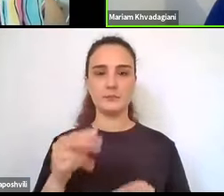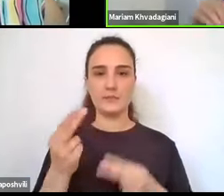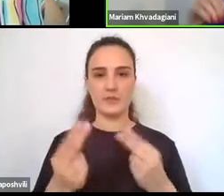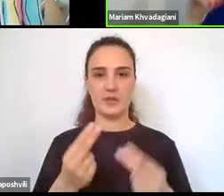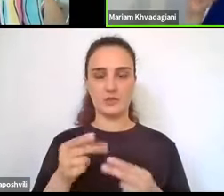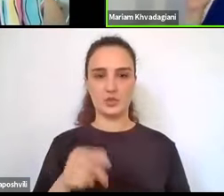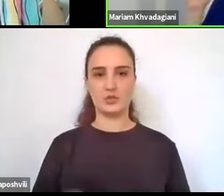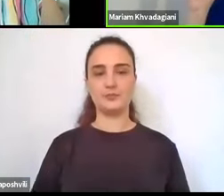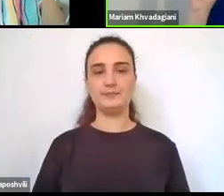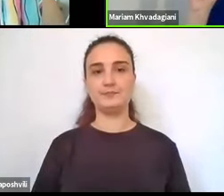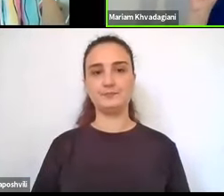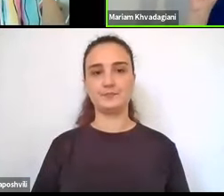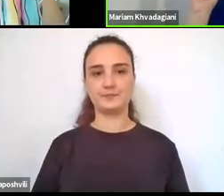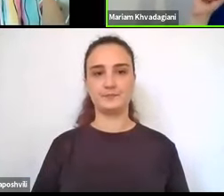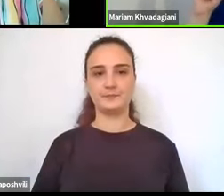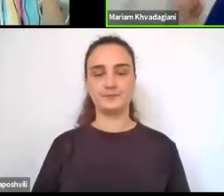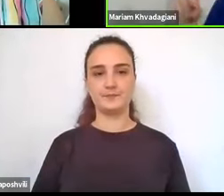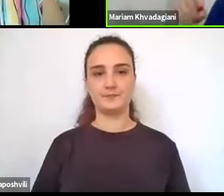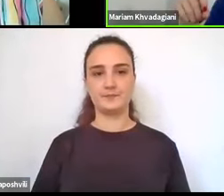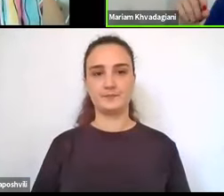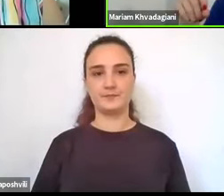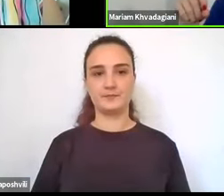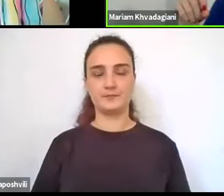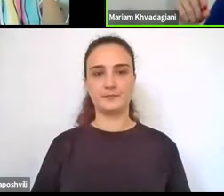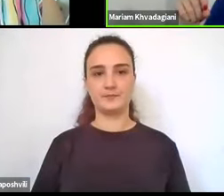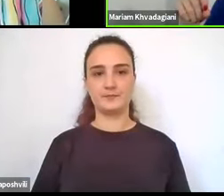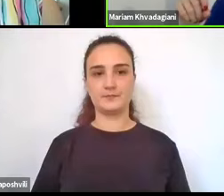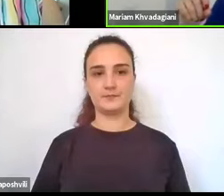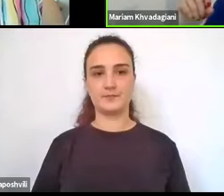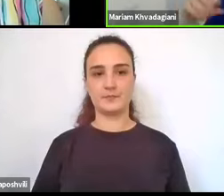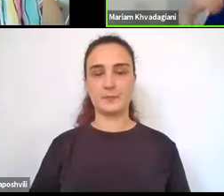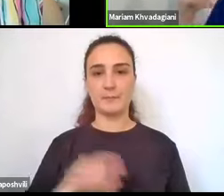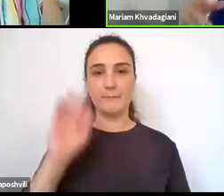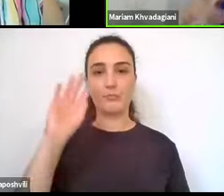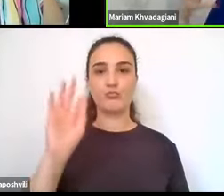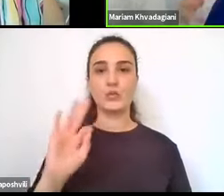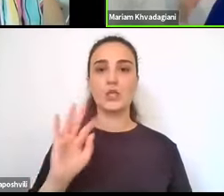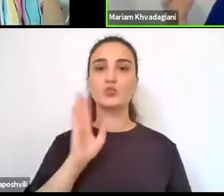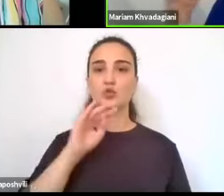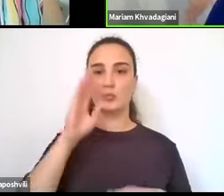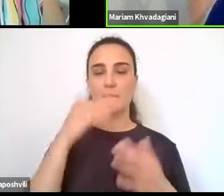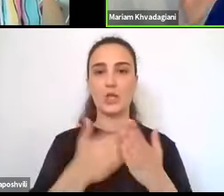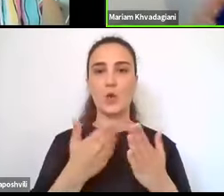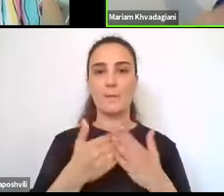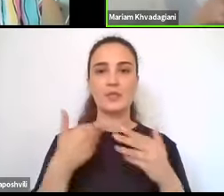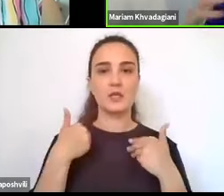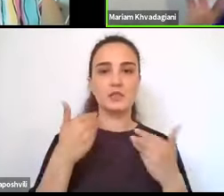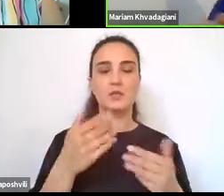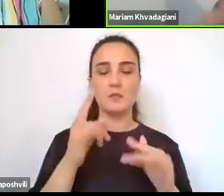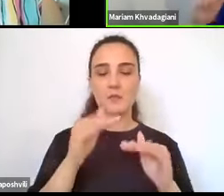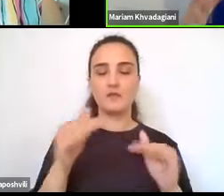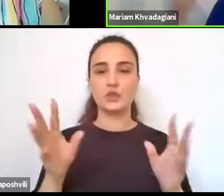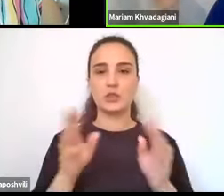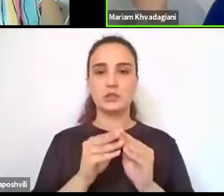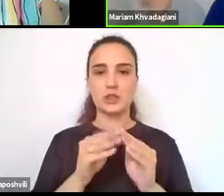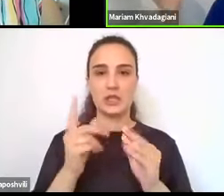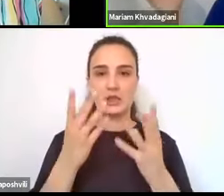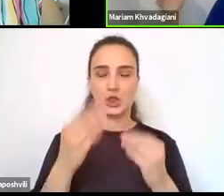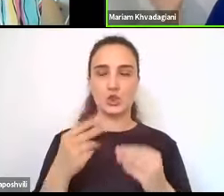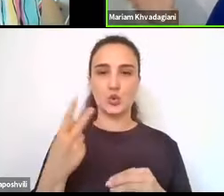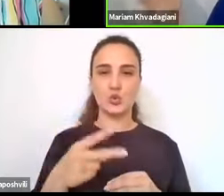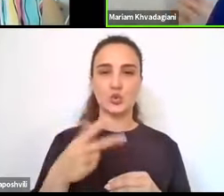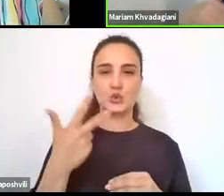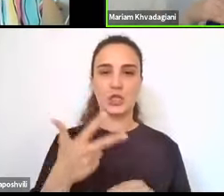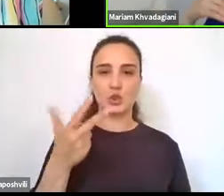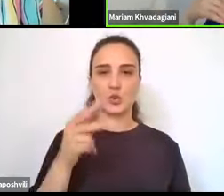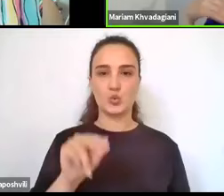თამაში? ჩვენ ხშირად ვაძლევთ რეკომენდაციას მშობლებს, რომ გაატარეთ ბავშვთან ერთად დაახლოებით დღეში 20-30